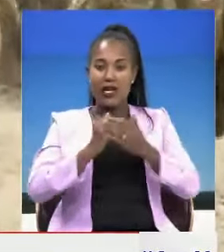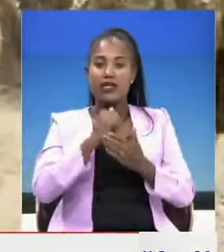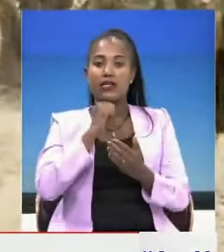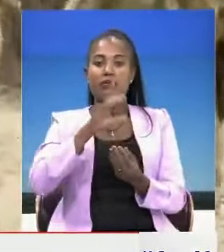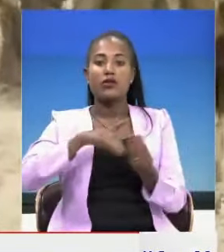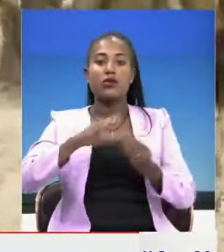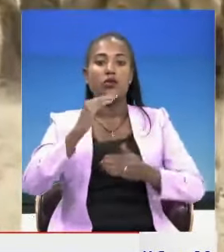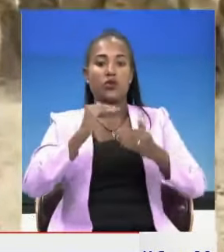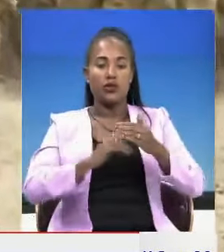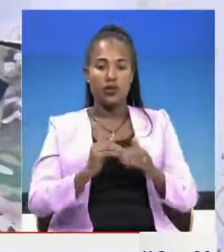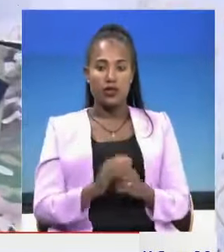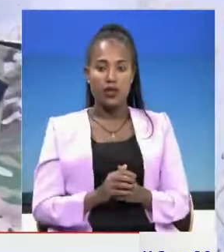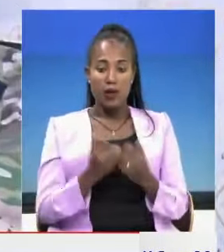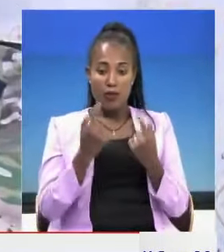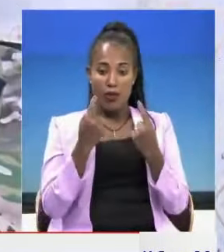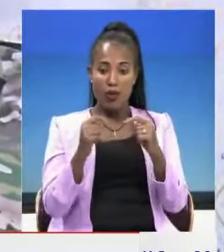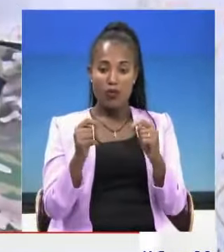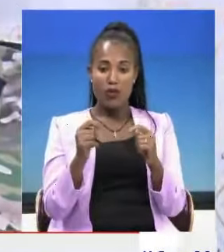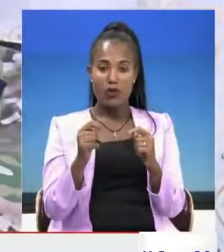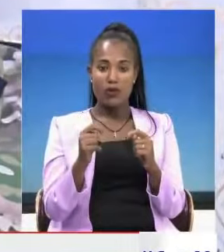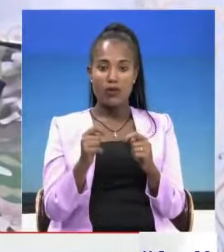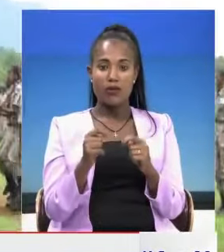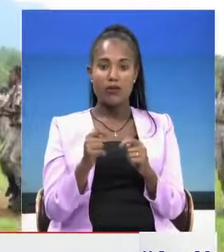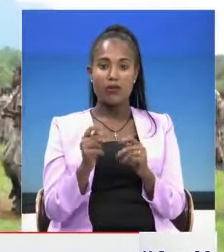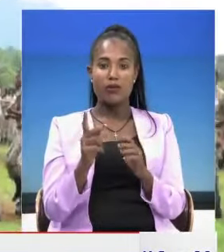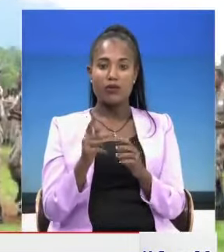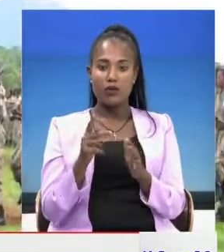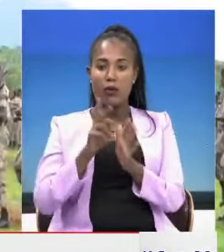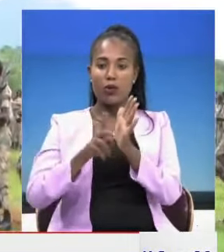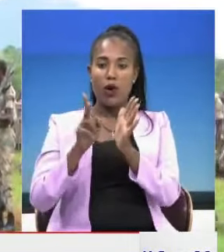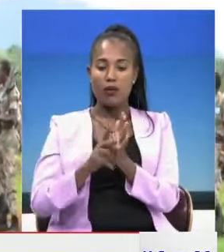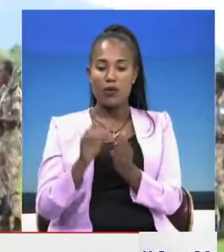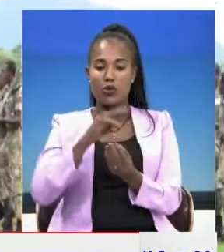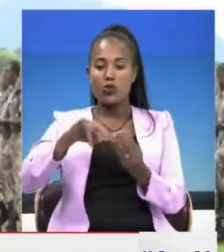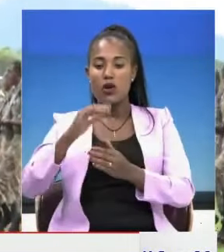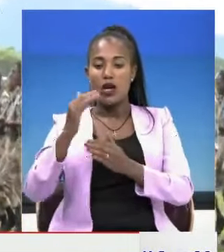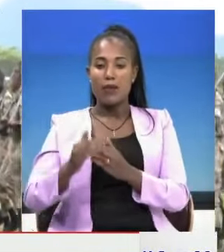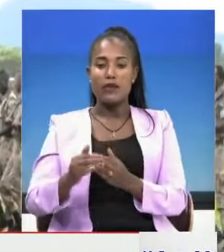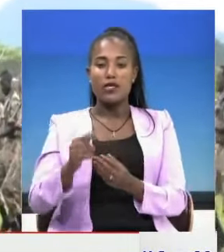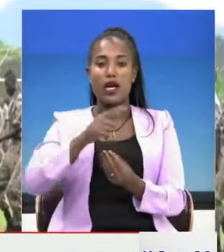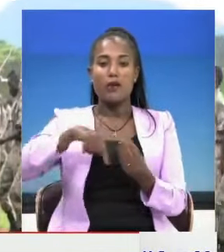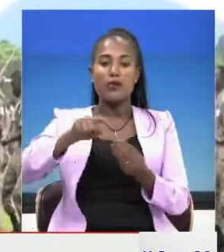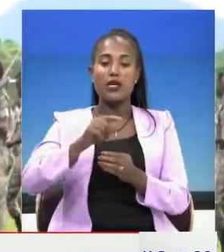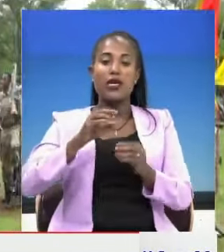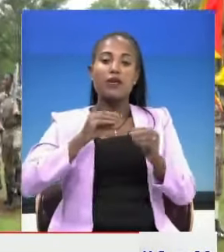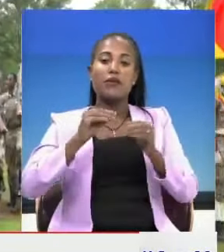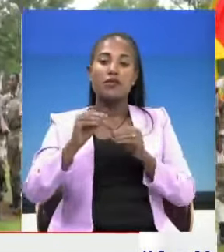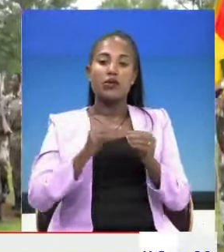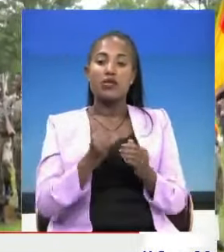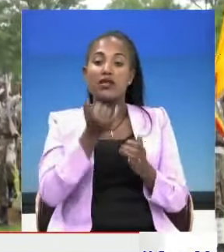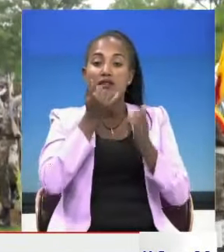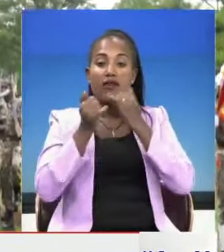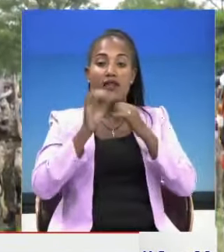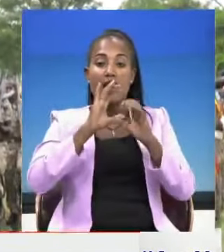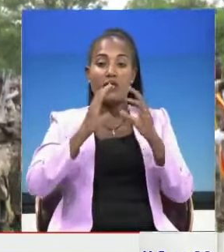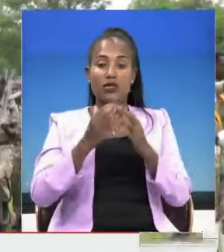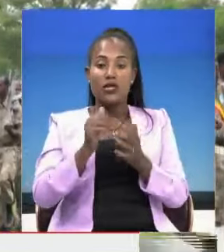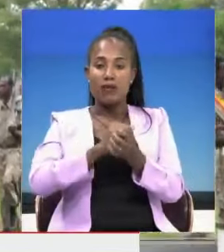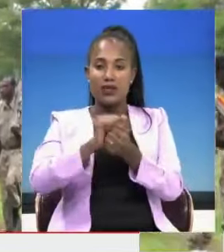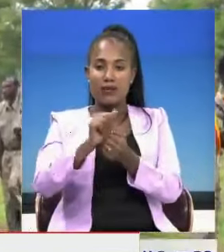ውስጥ በሞከሩበት ቀን ሁሉ በጣም ተመትተዋል። በየዞኖቹ አጎራባች አካባቢዎች የሚንቀሳቀሱ የጥፋት ኃይሎችን